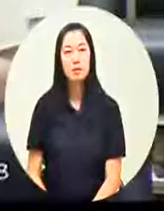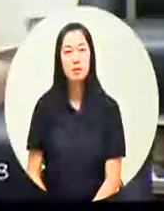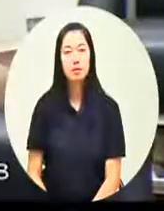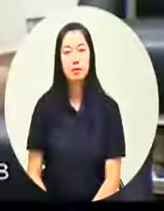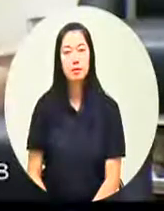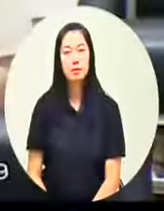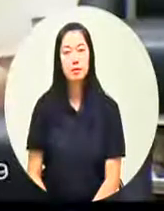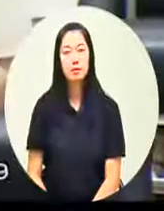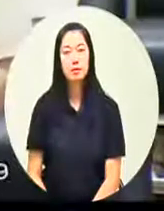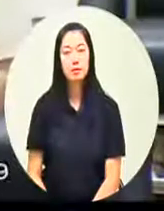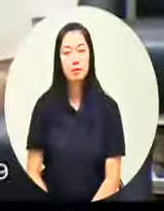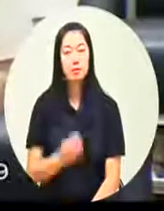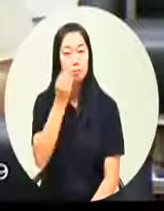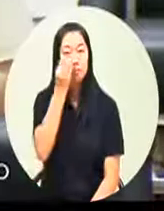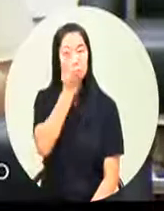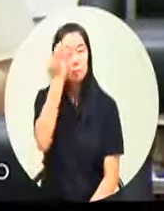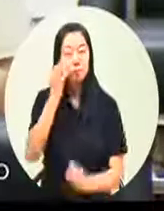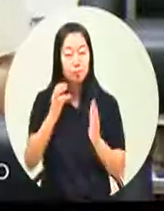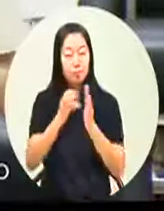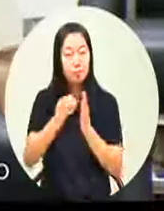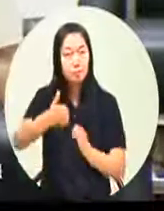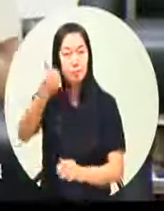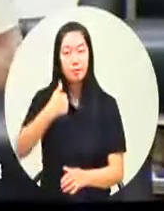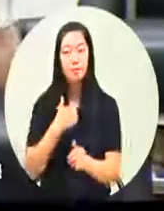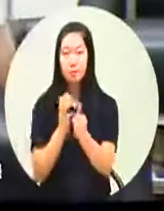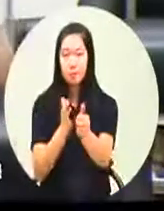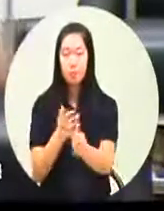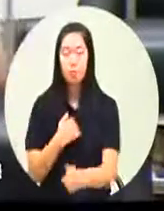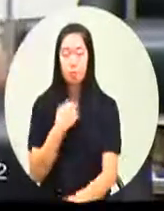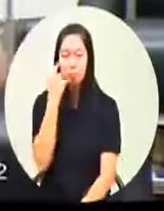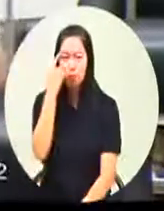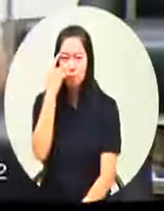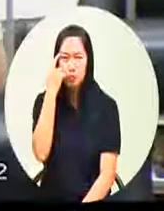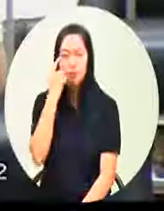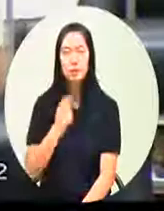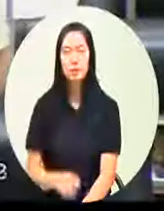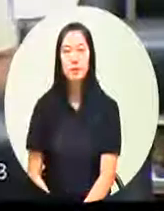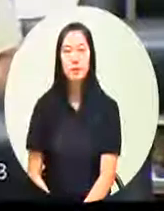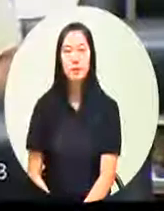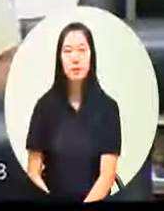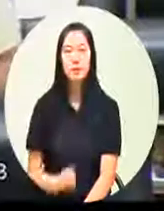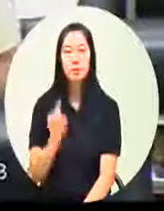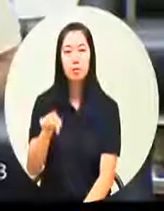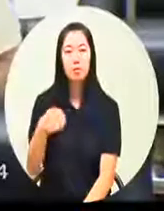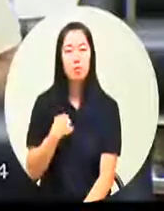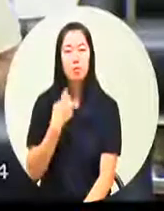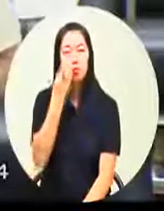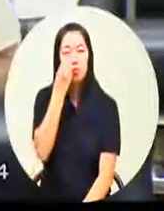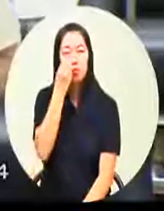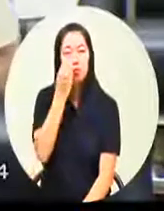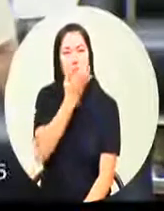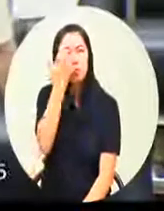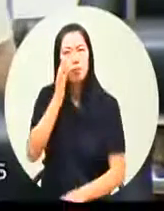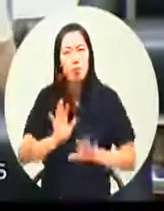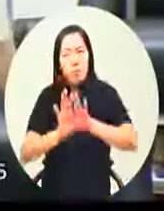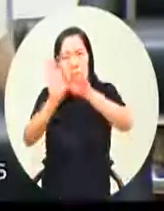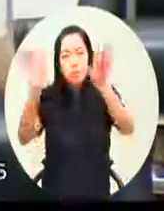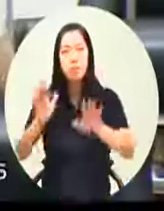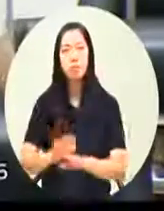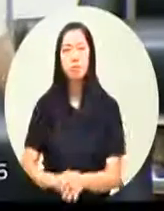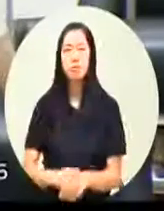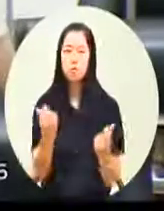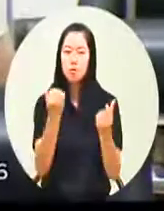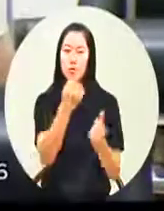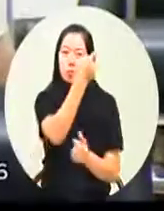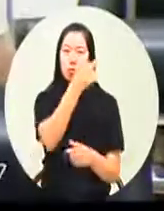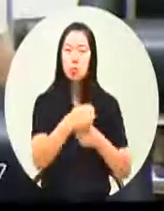个观光局长，我觉得我们在发展观光啊。像宝来我一直在